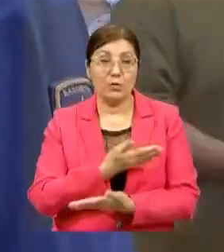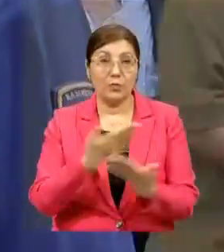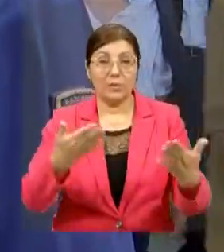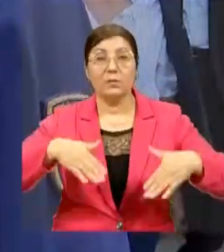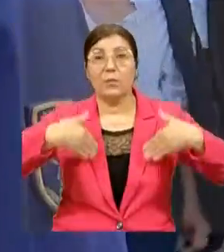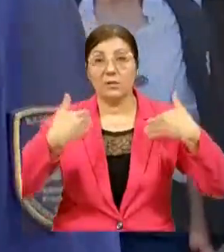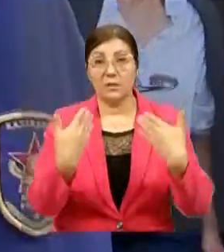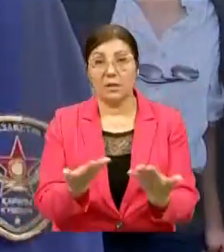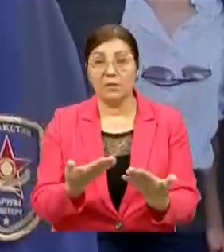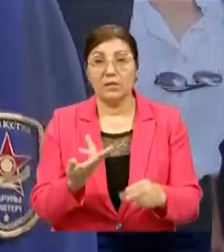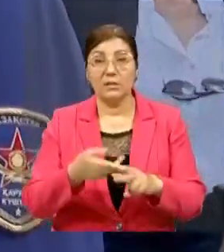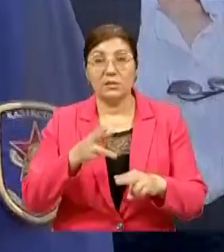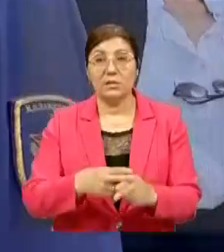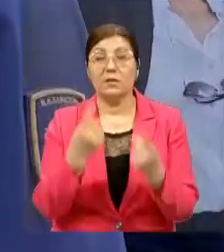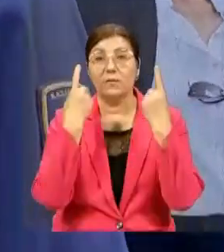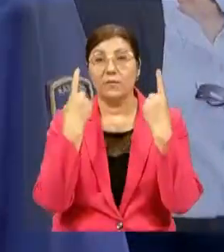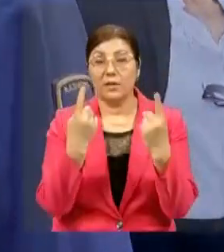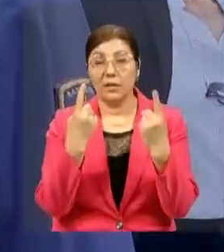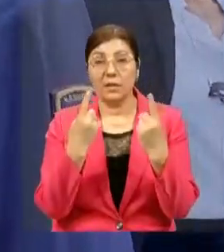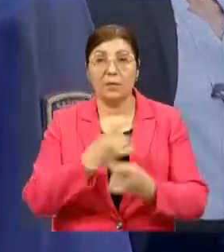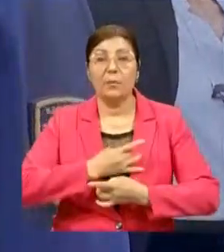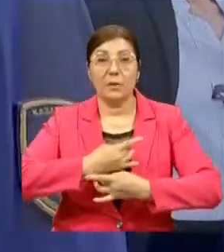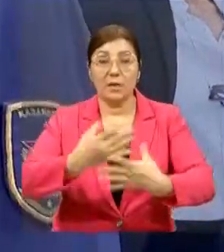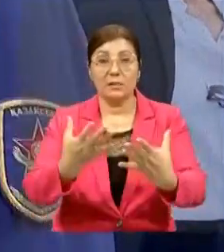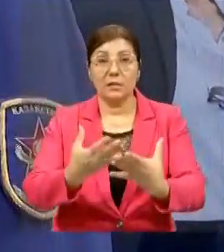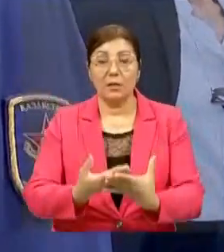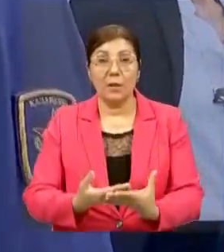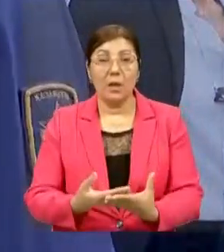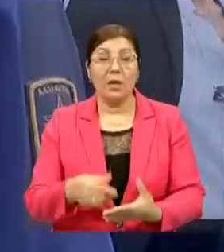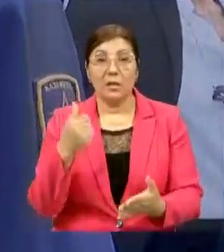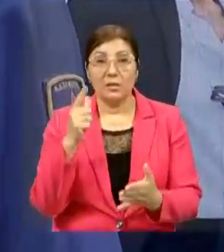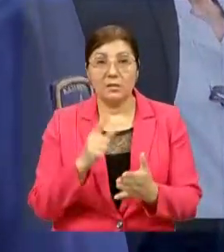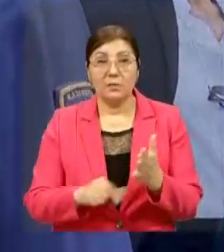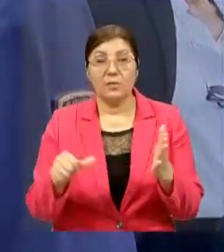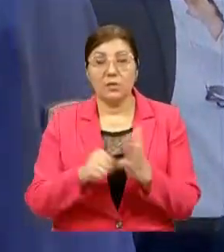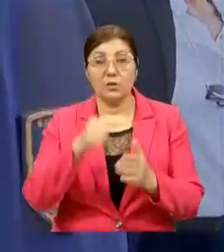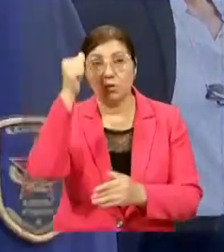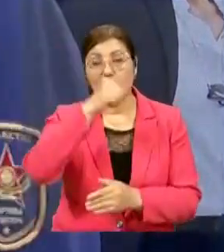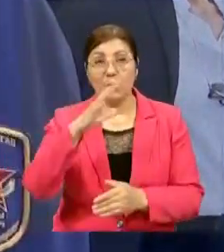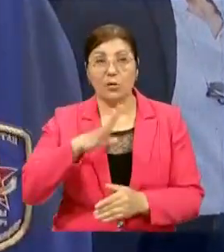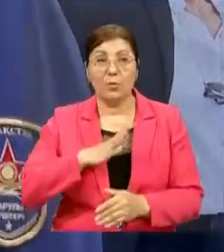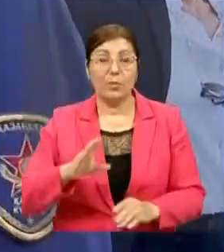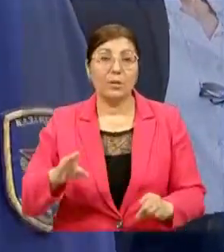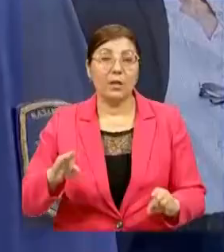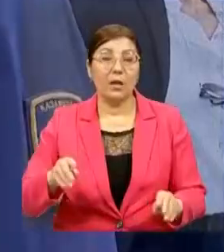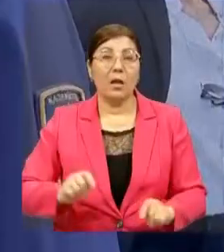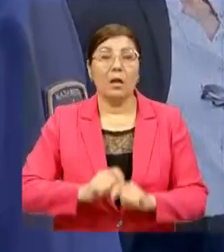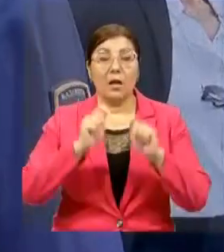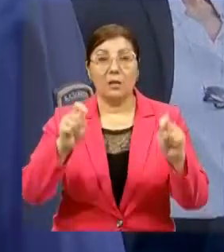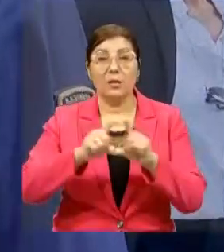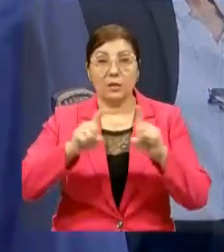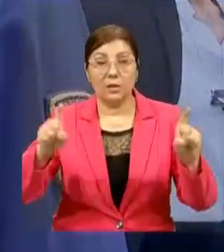поздравить с этим великим праздником в седе ше году была создана школа